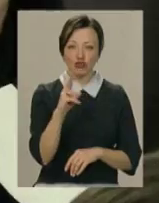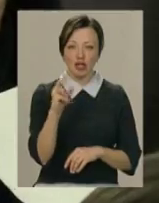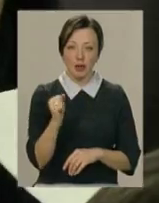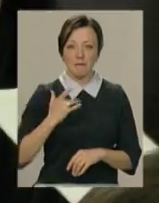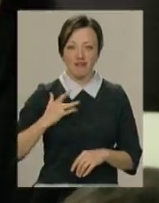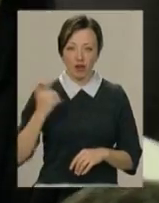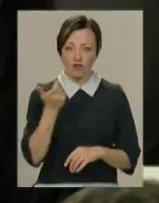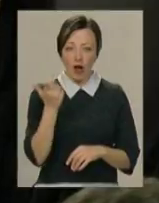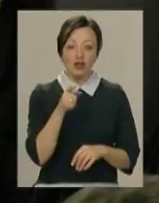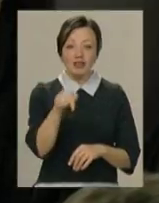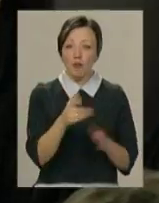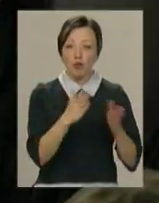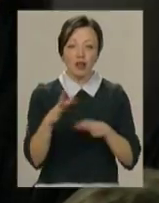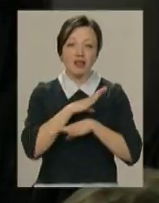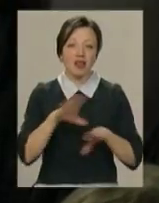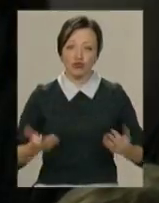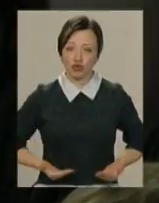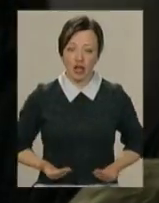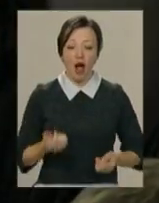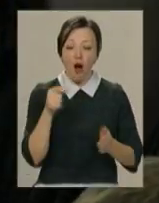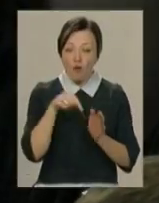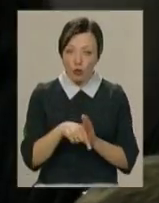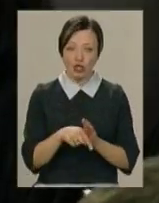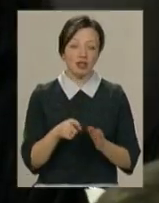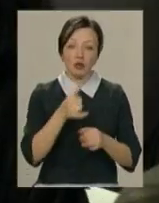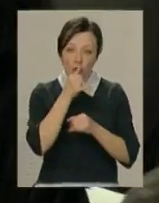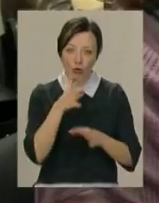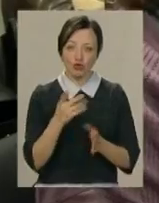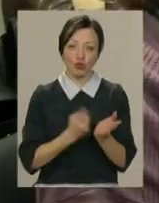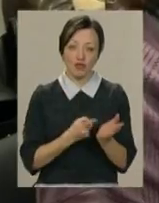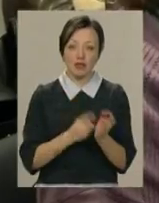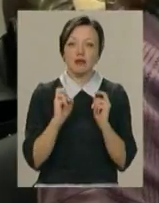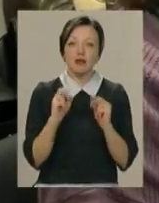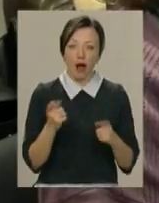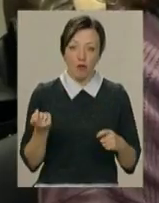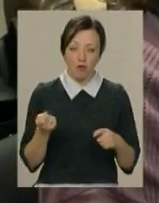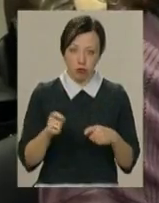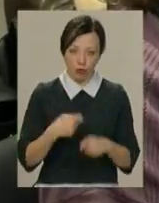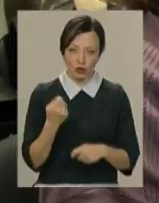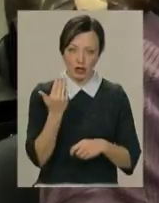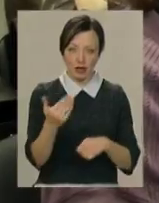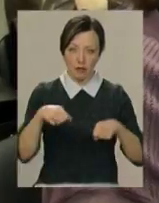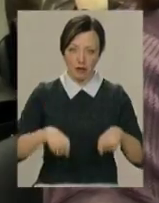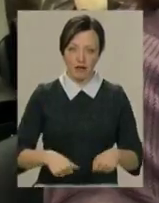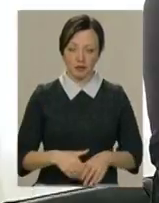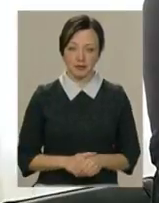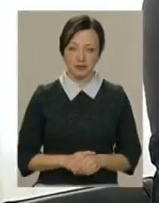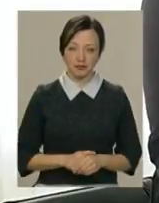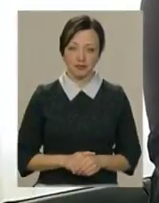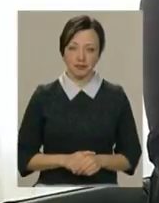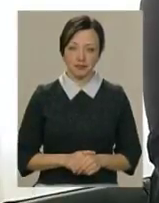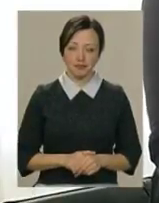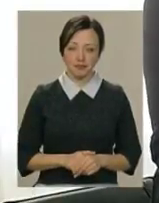приватну власність у гуртожитку не мешкали. А отже, на її думку, не можуть довести, як саме були порушені їхні права.